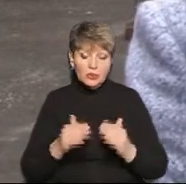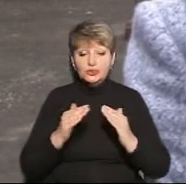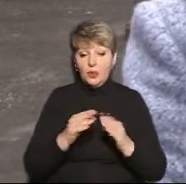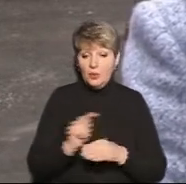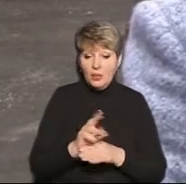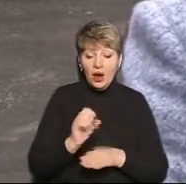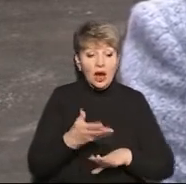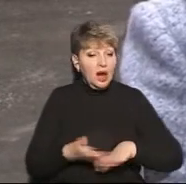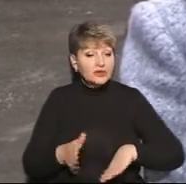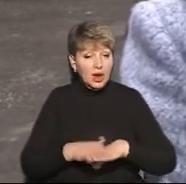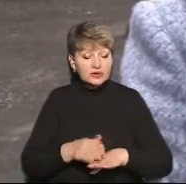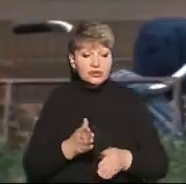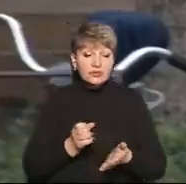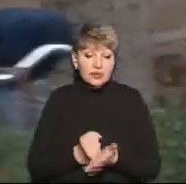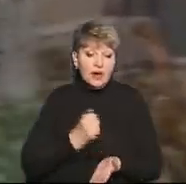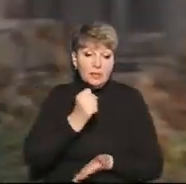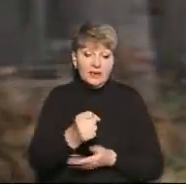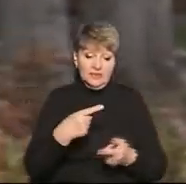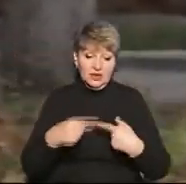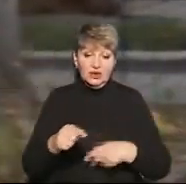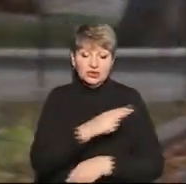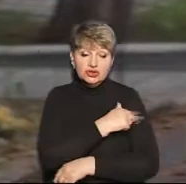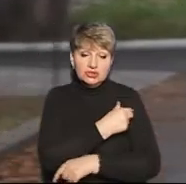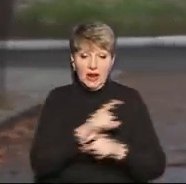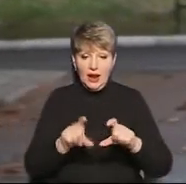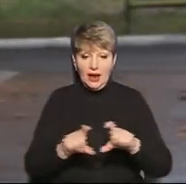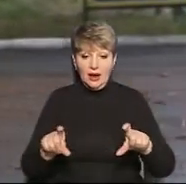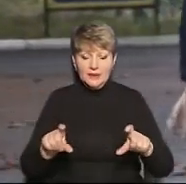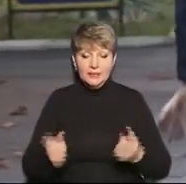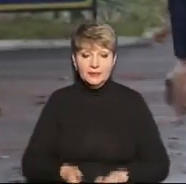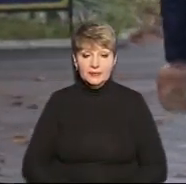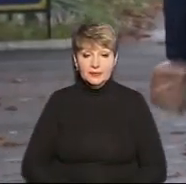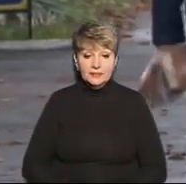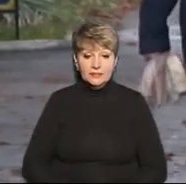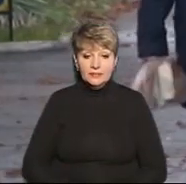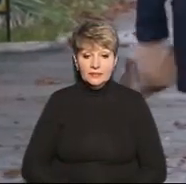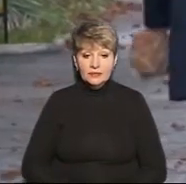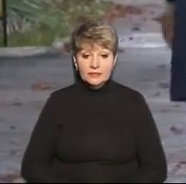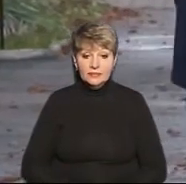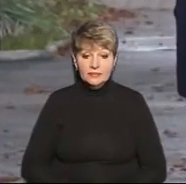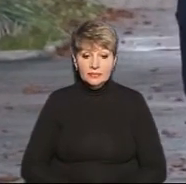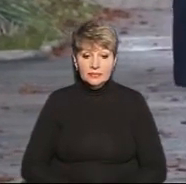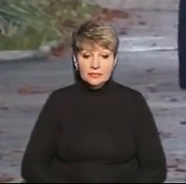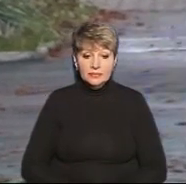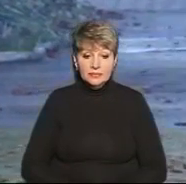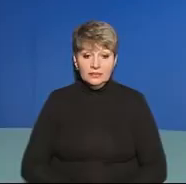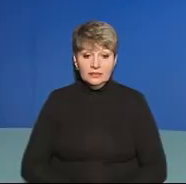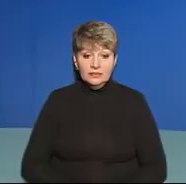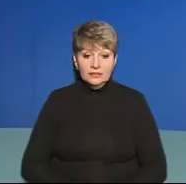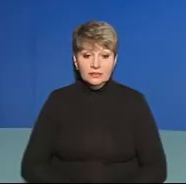вже скеровуються в інші лікарні. Тетяна Недбайло, Томас Горозія. Новини на Суспільному. Черкащина.